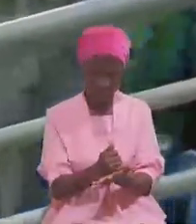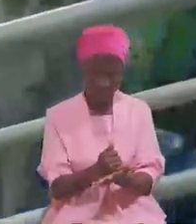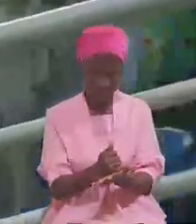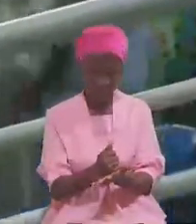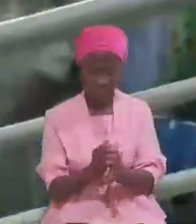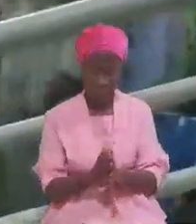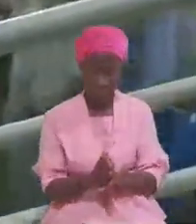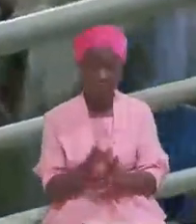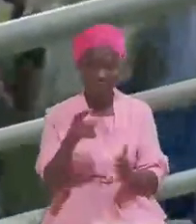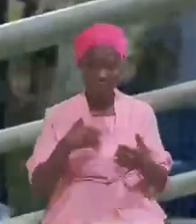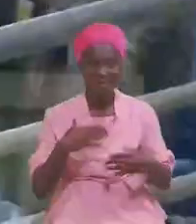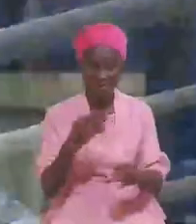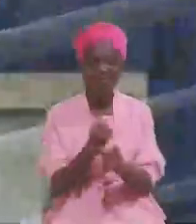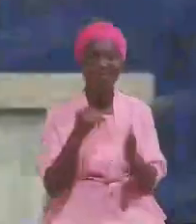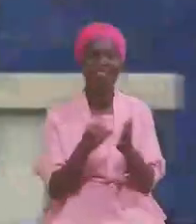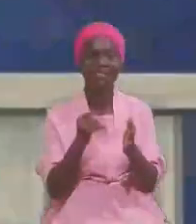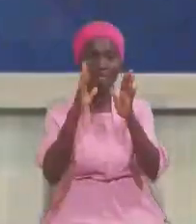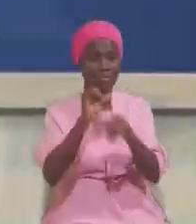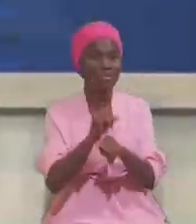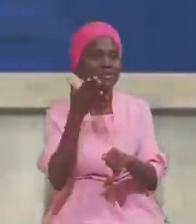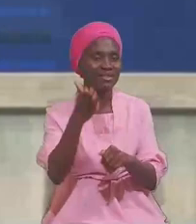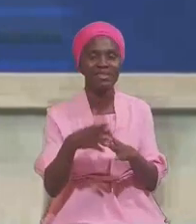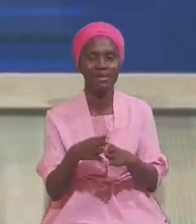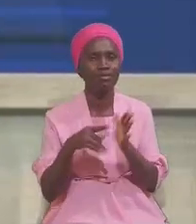Vous avez reçu votre miracle. Le miracle est là.